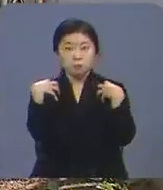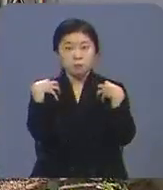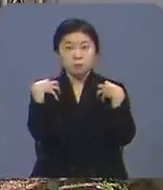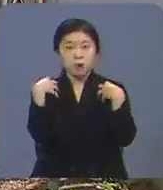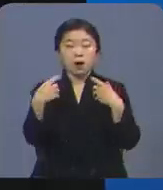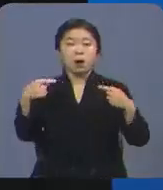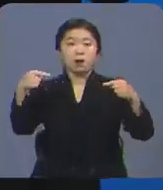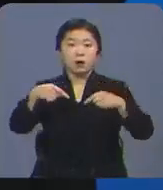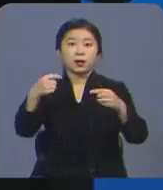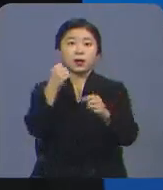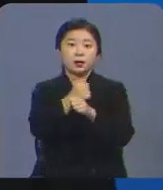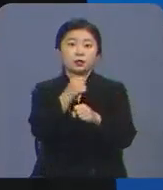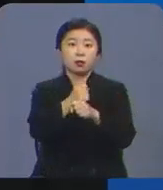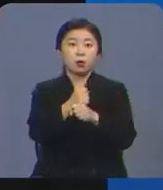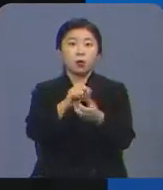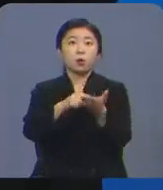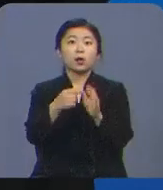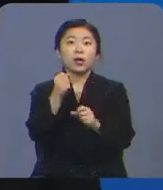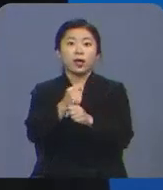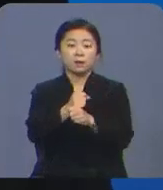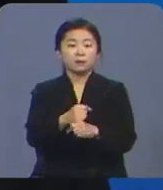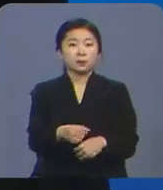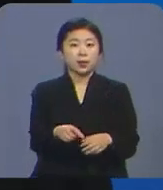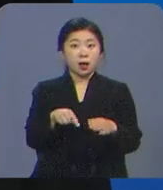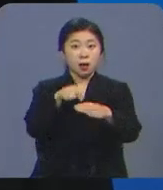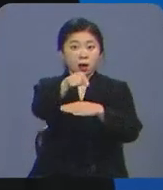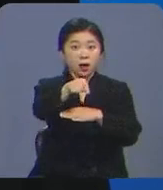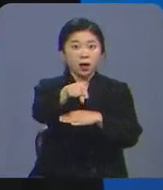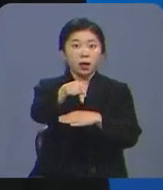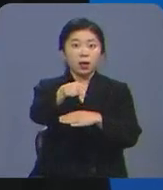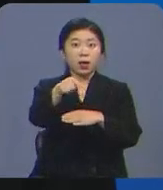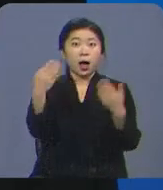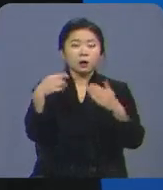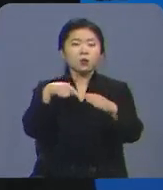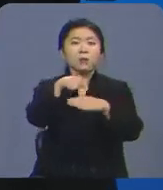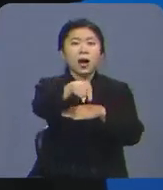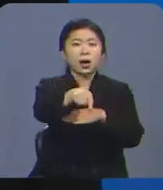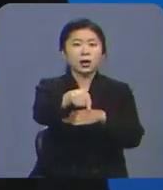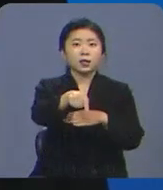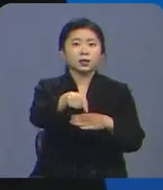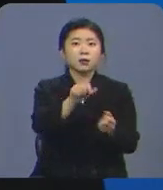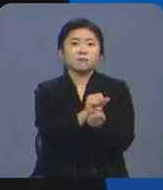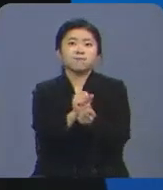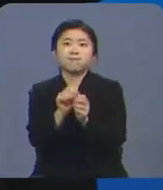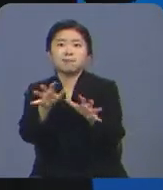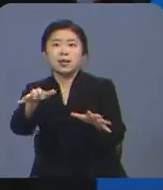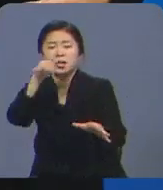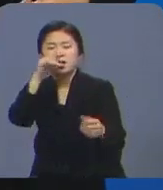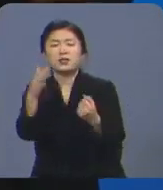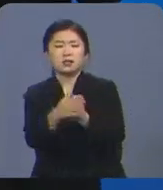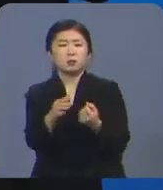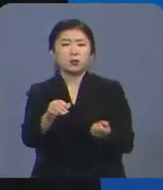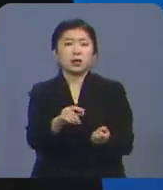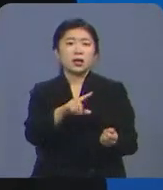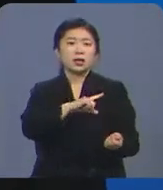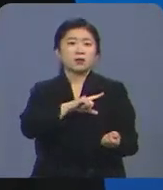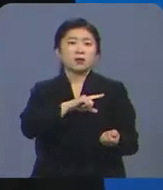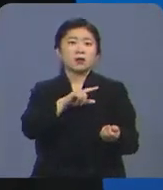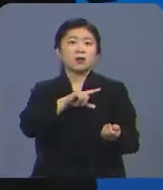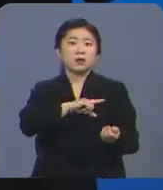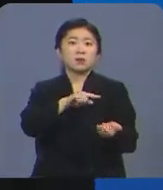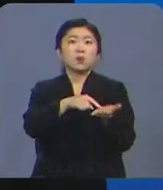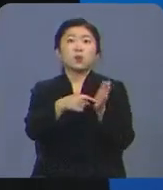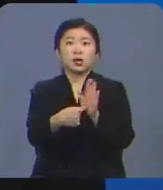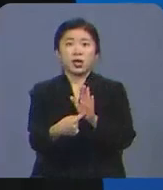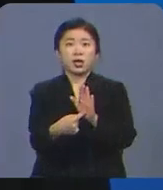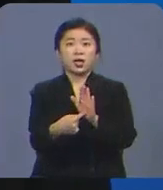밝혔습니다. 학내에서 또 다른 전파가 이루어지고 있기 때문에 학교명을 공개하는 것이 도민